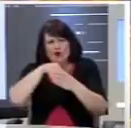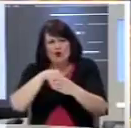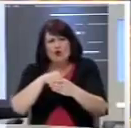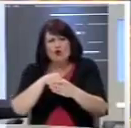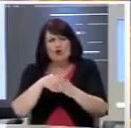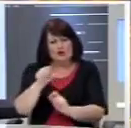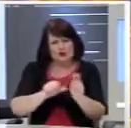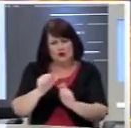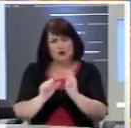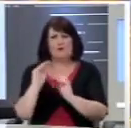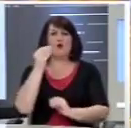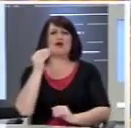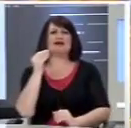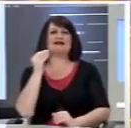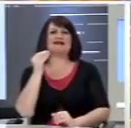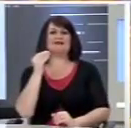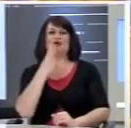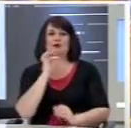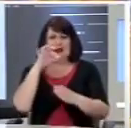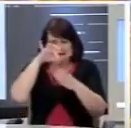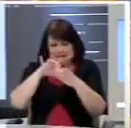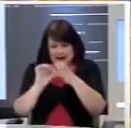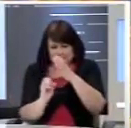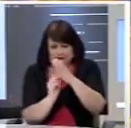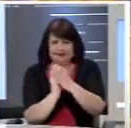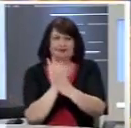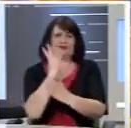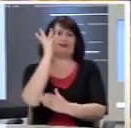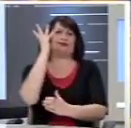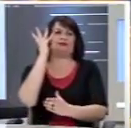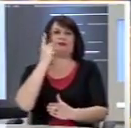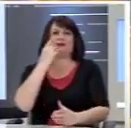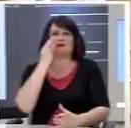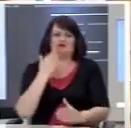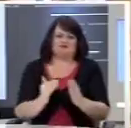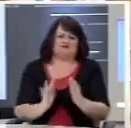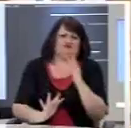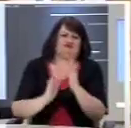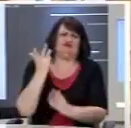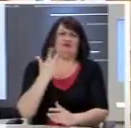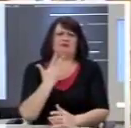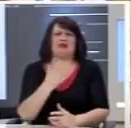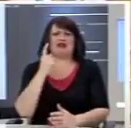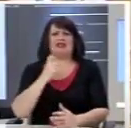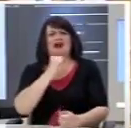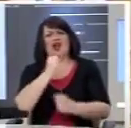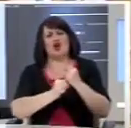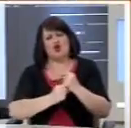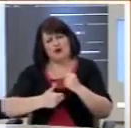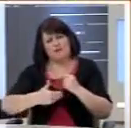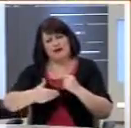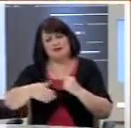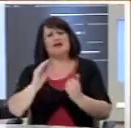να δημιουργήσει τους σπόρους που γίνονται θαύματα σιγά σιγά. Και προβλέπω ότι σε 5 και 10 χρόνια ακόμα